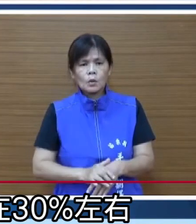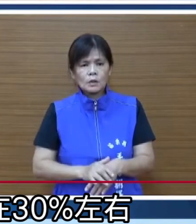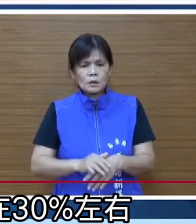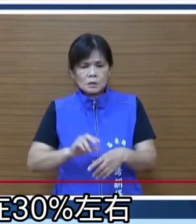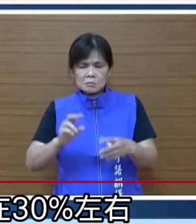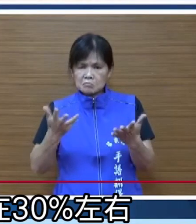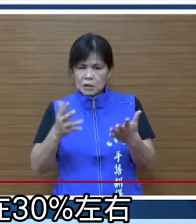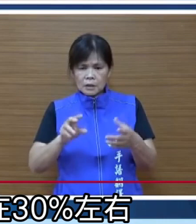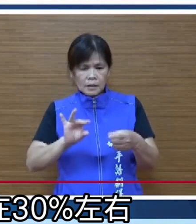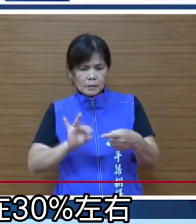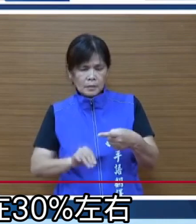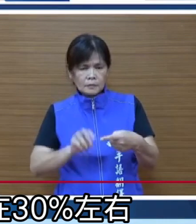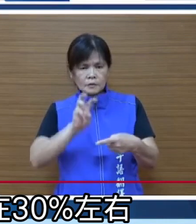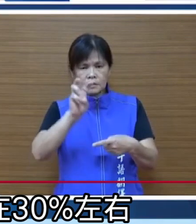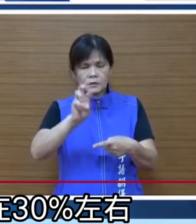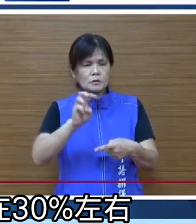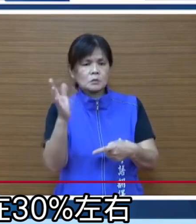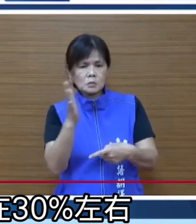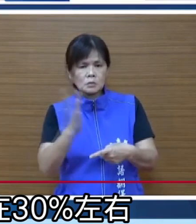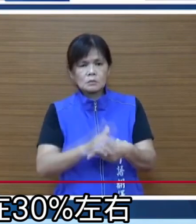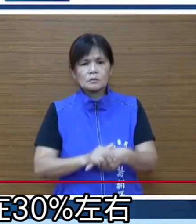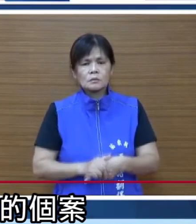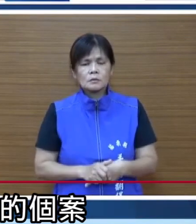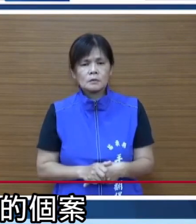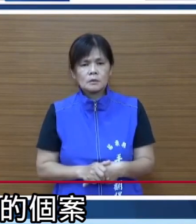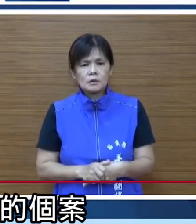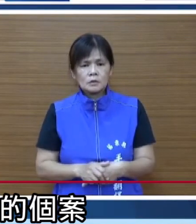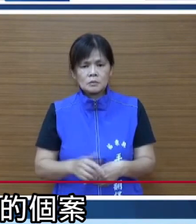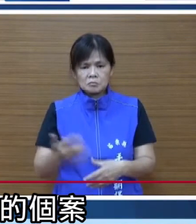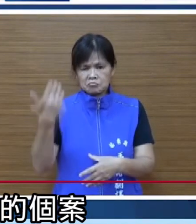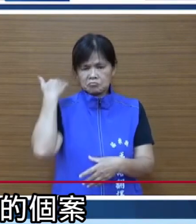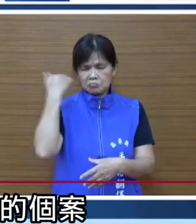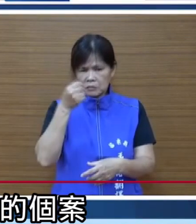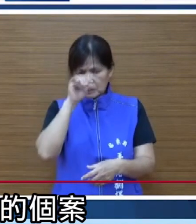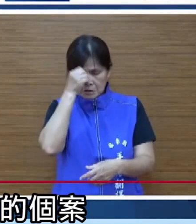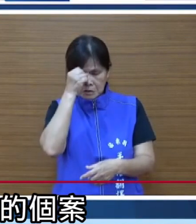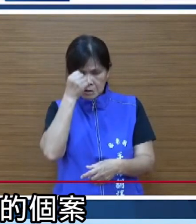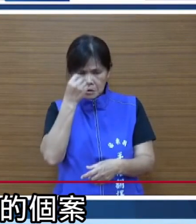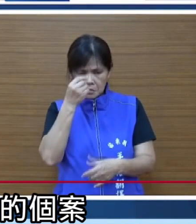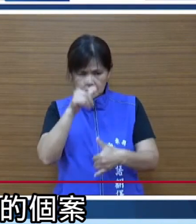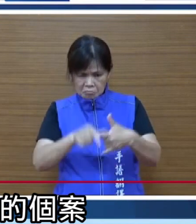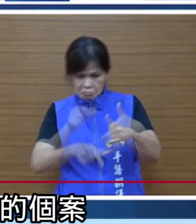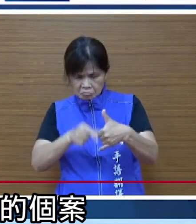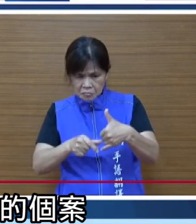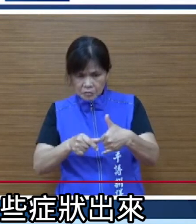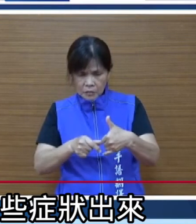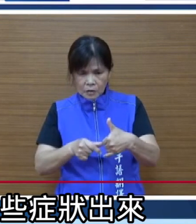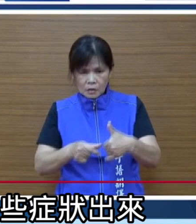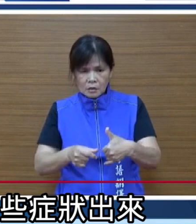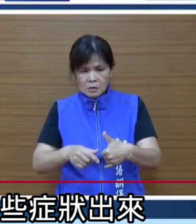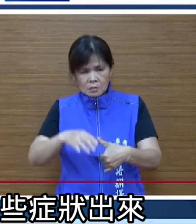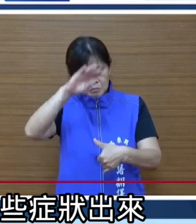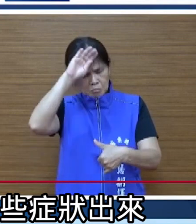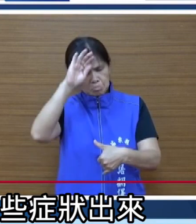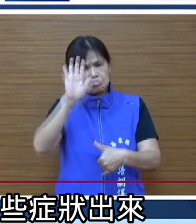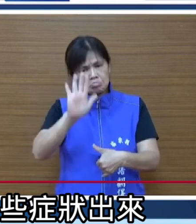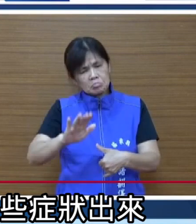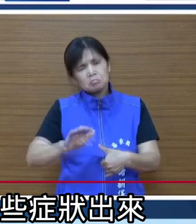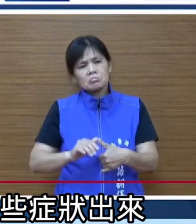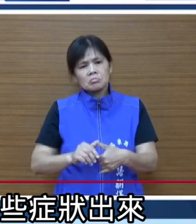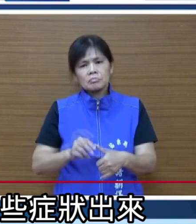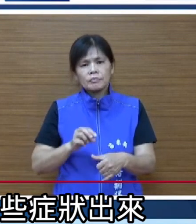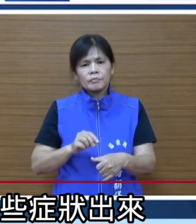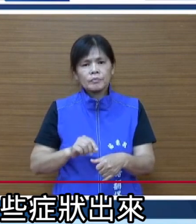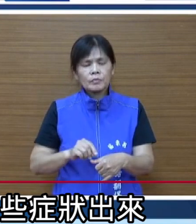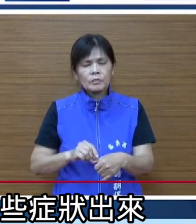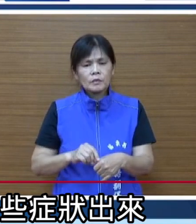来讲，大约是在30%左右。所以呢，我们之前筛检的个案，它有可能在事后呢，它会